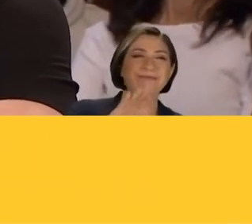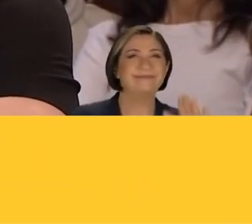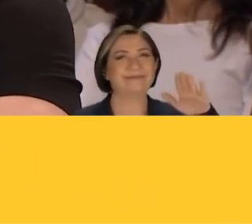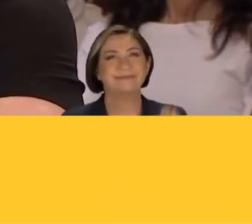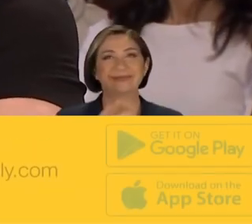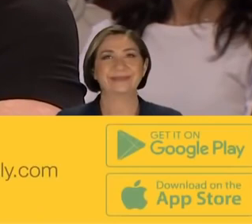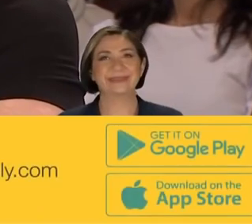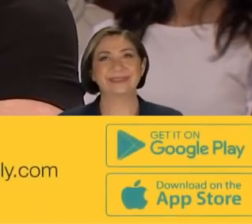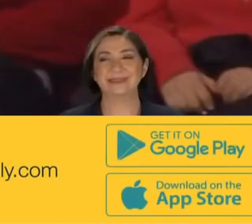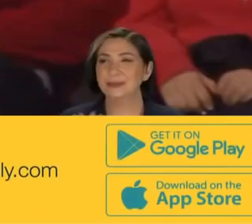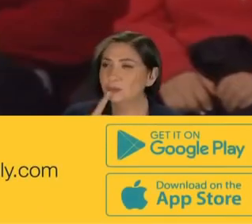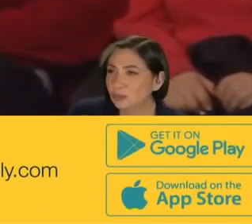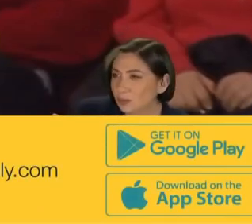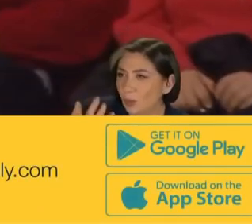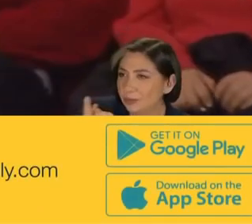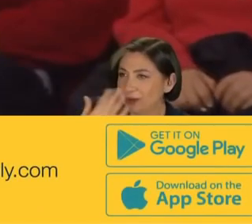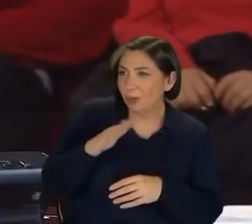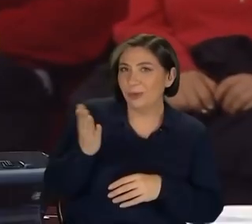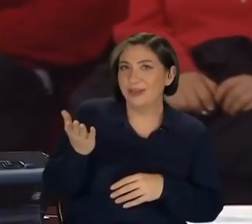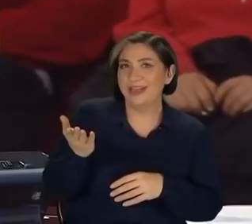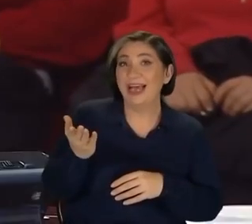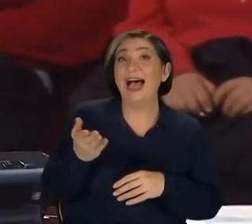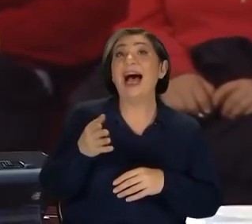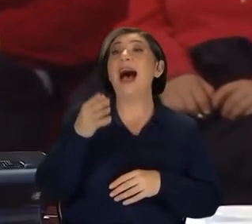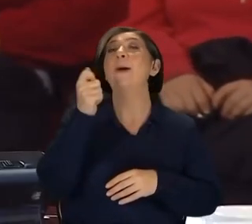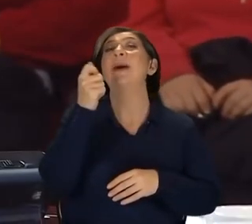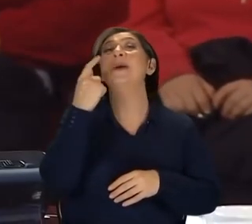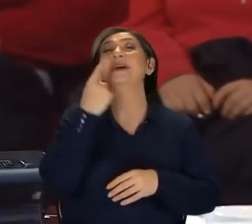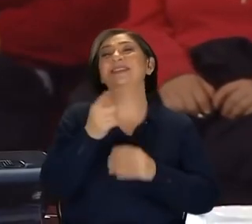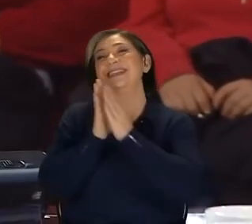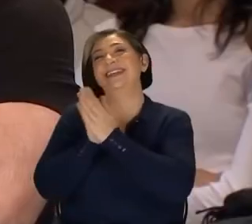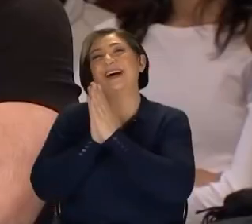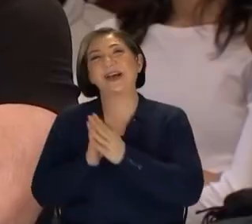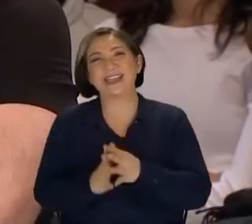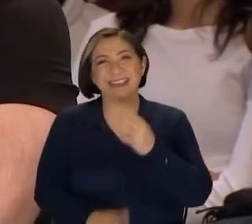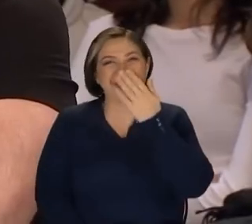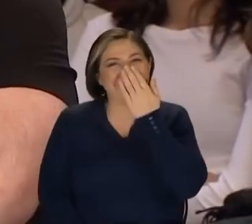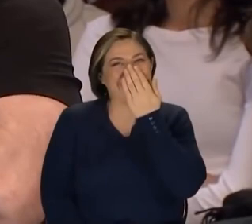yani. Ne diyorsun ya? Öyle bir şey yok. Ha paraya bakıyormuşum. Özür dilerim.